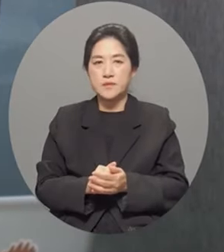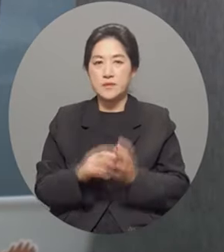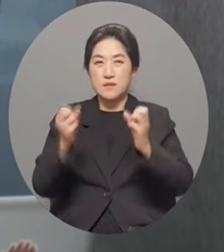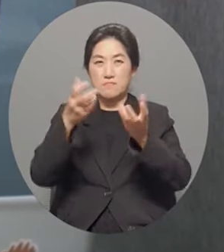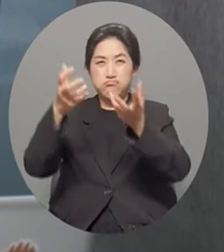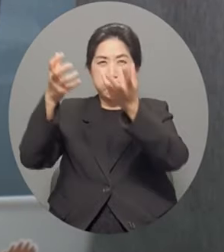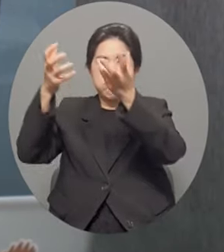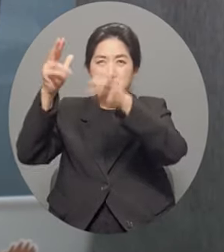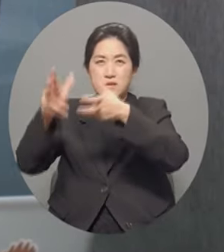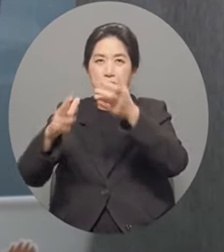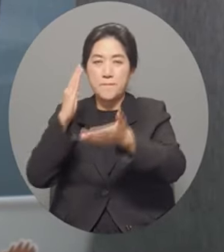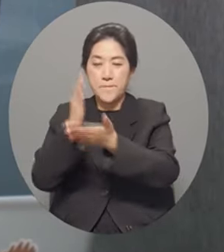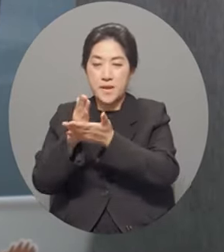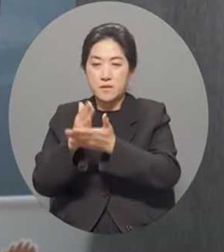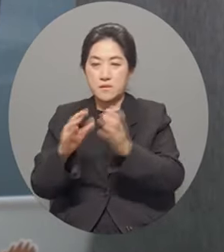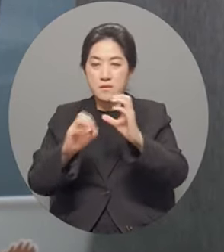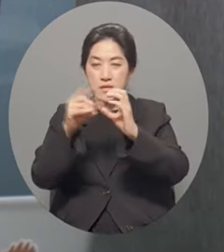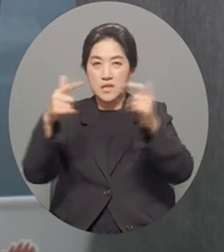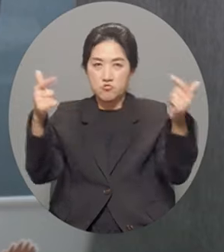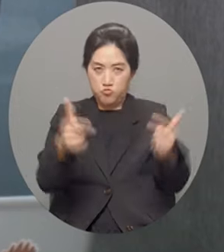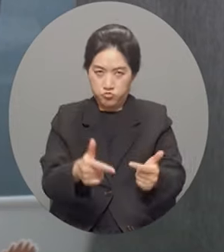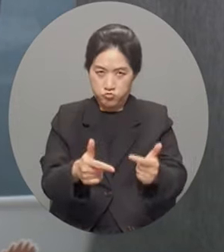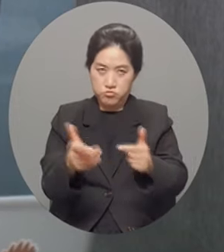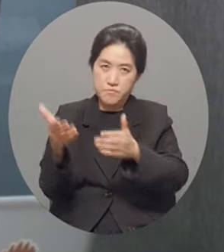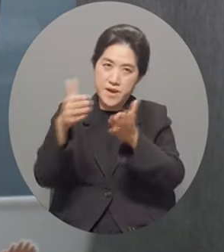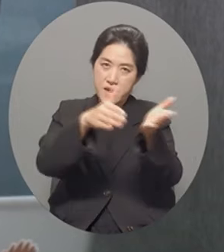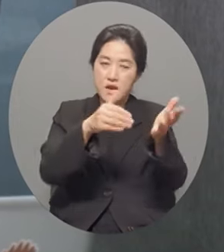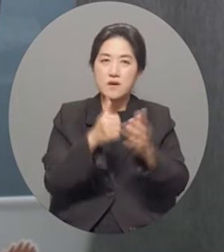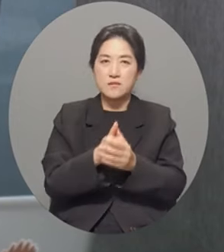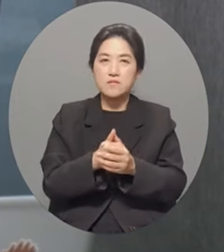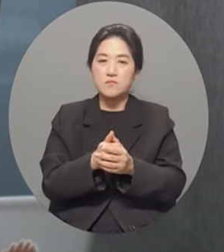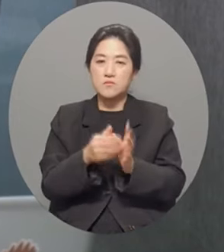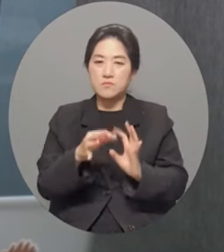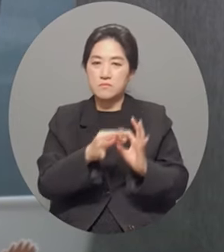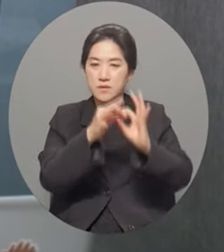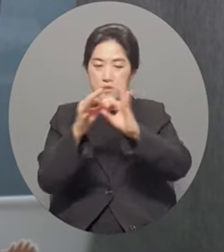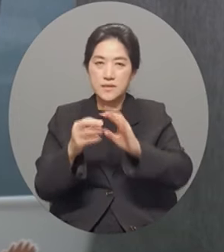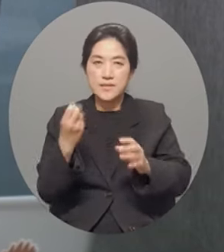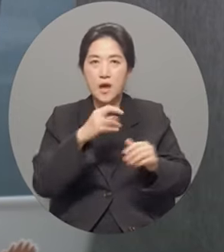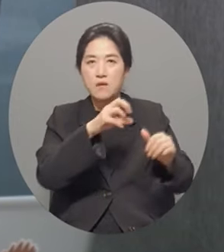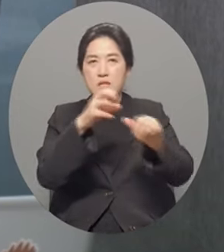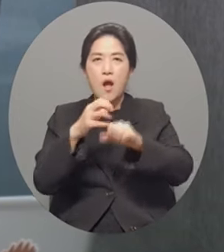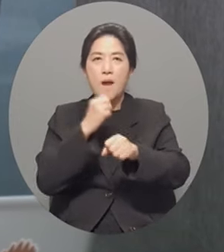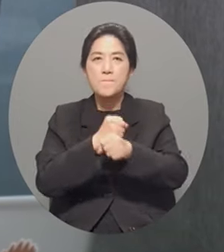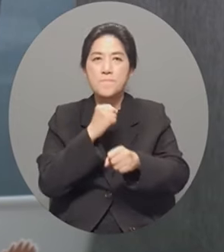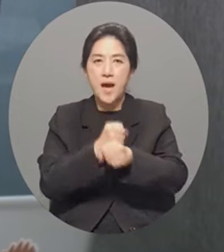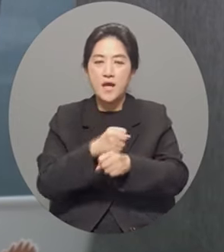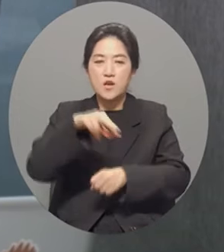산업에서 이제 저탄소로 전환하거나 순환경제로 전환할 수 있는데 도움을 줄 수 있는